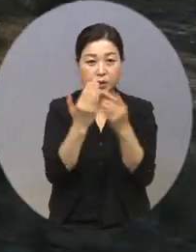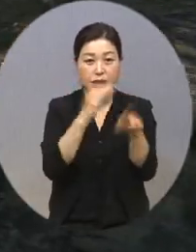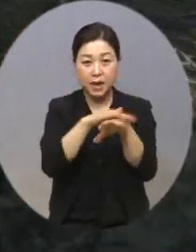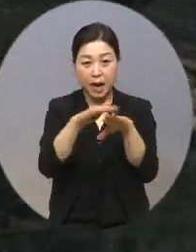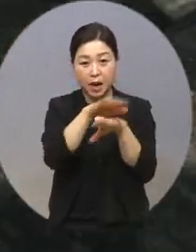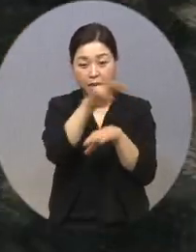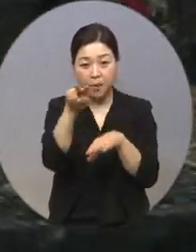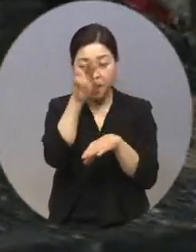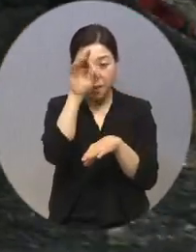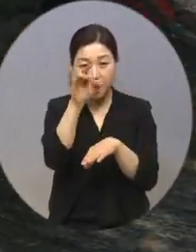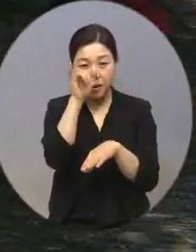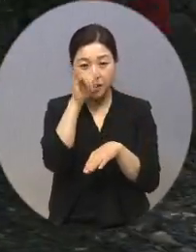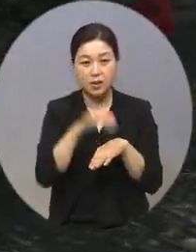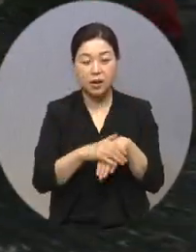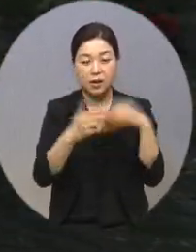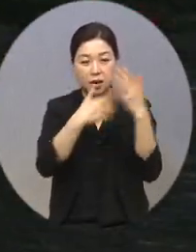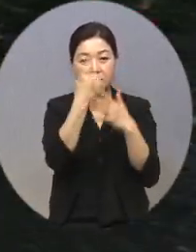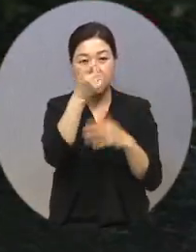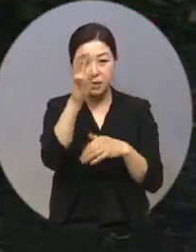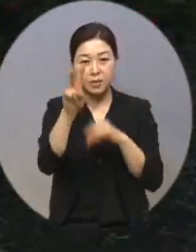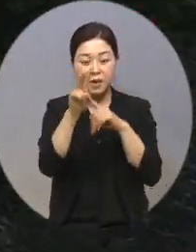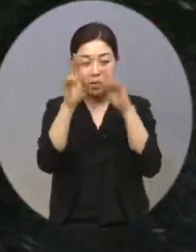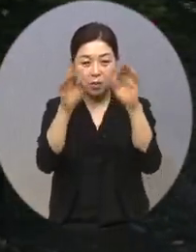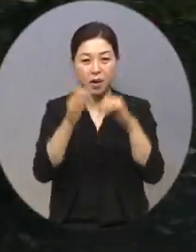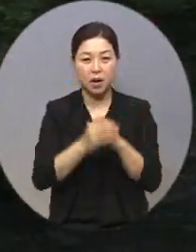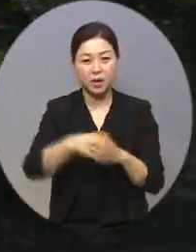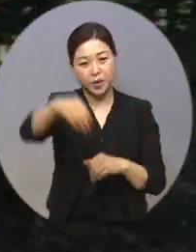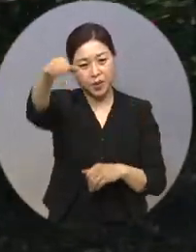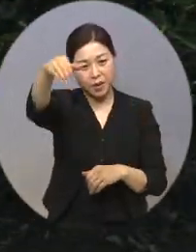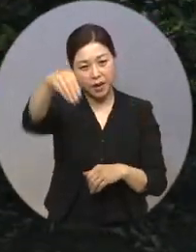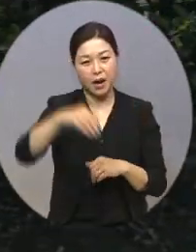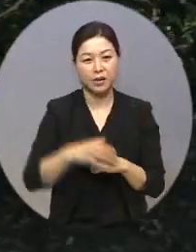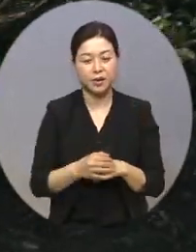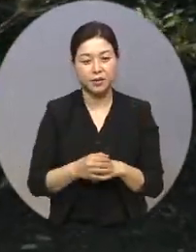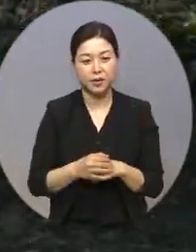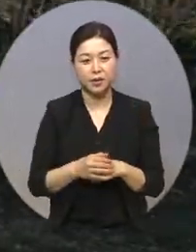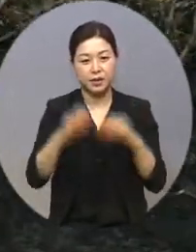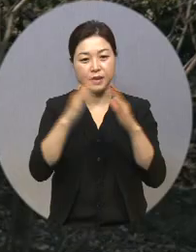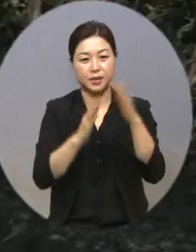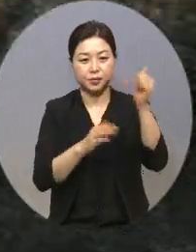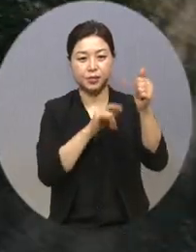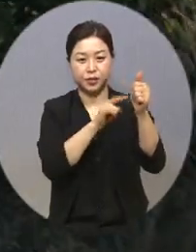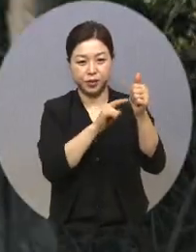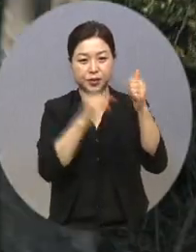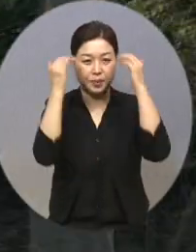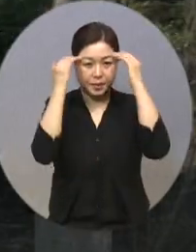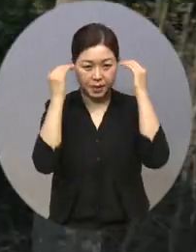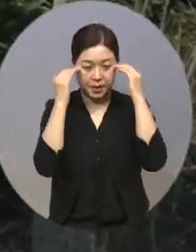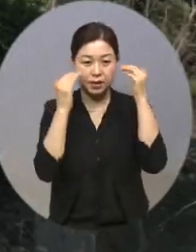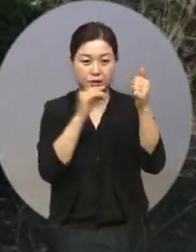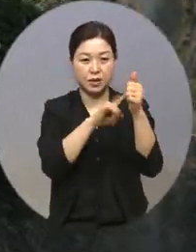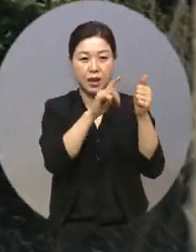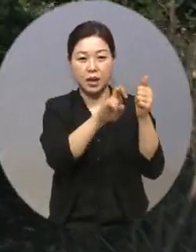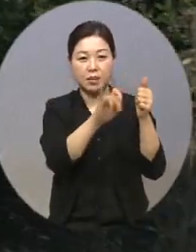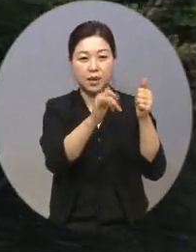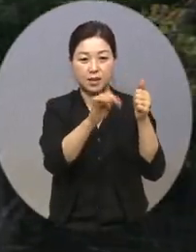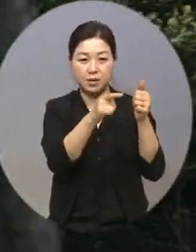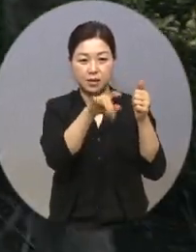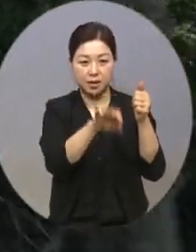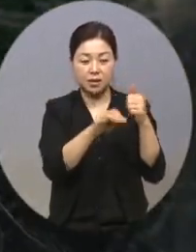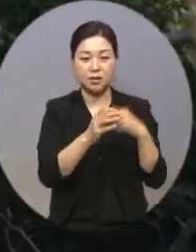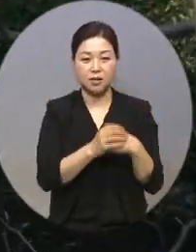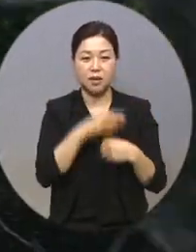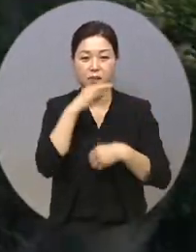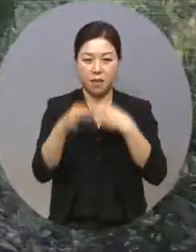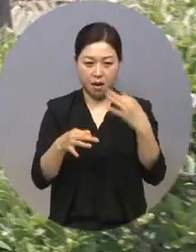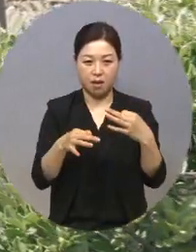뭐라고 해? 이리 오너라 하잖아. 이리 오너라? 네. 그러면 여기 주인 양반님께서 또 매관당께서 이리 오너라 허허허